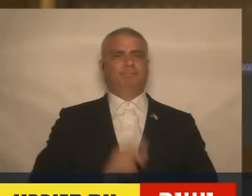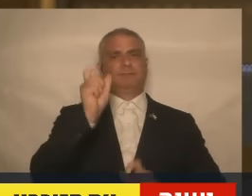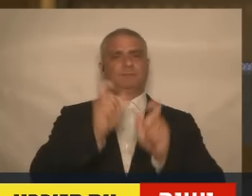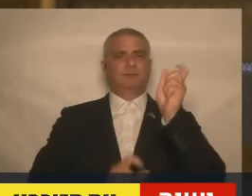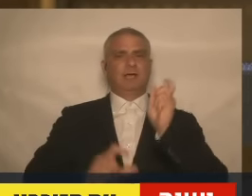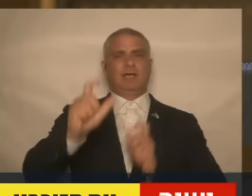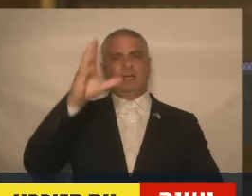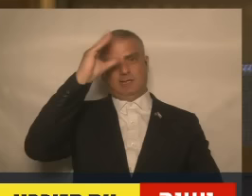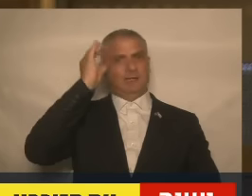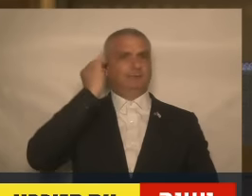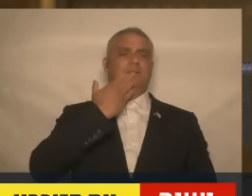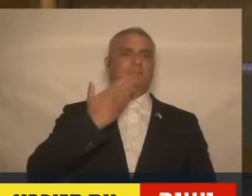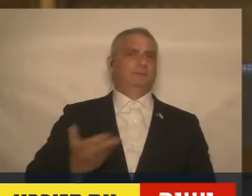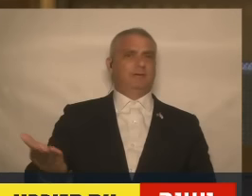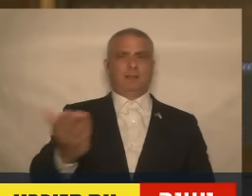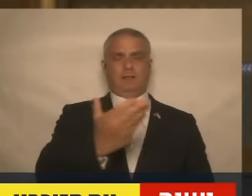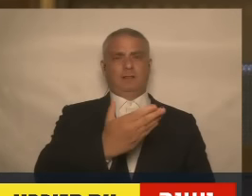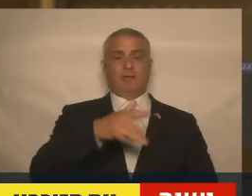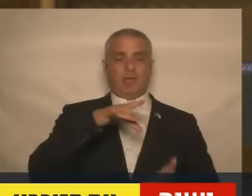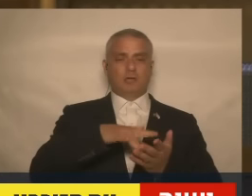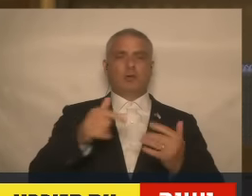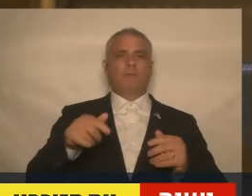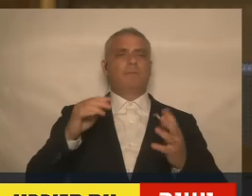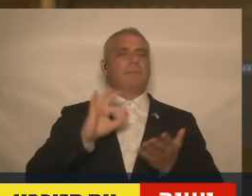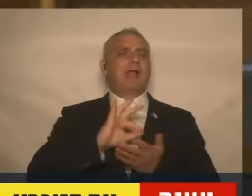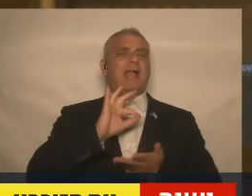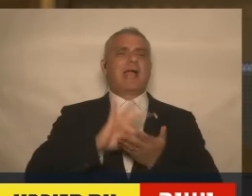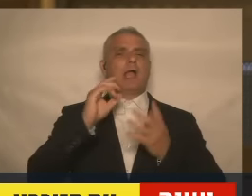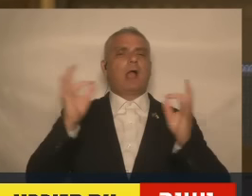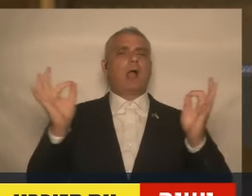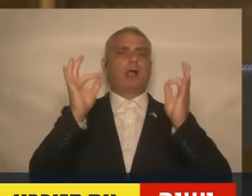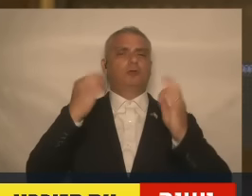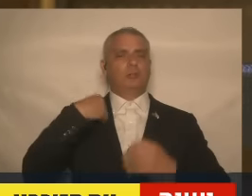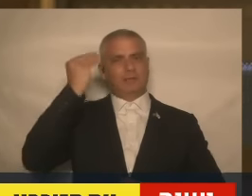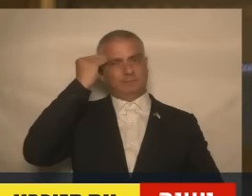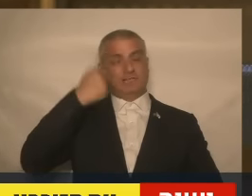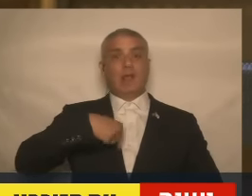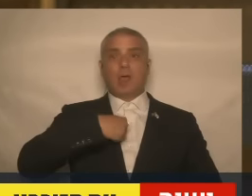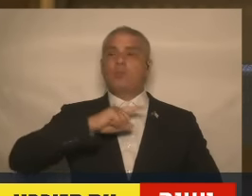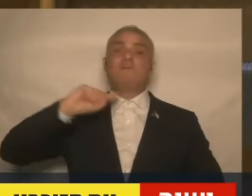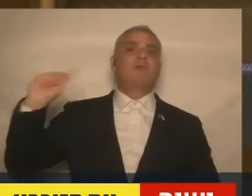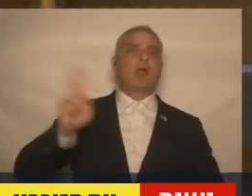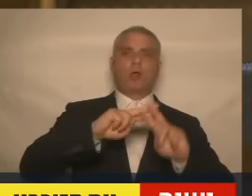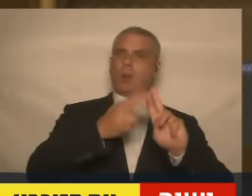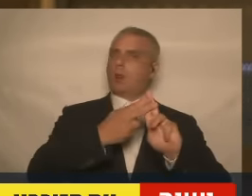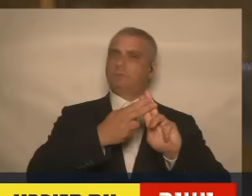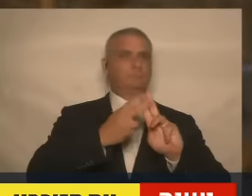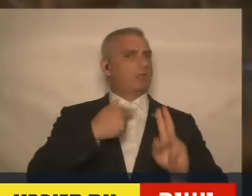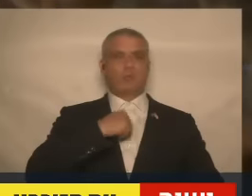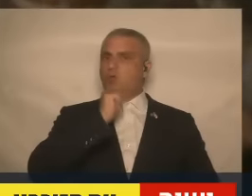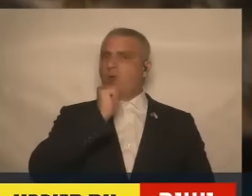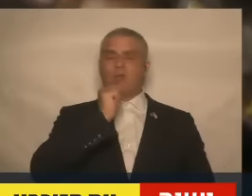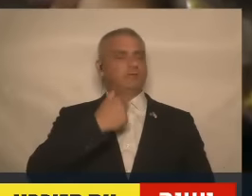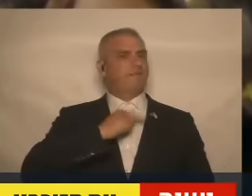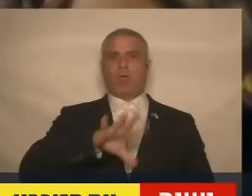אזרחיות ואזרחי ישראל, במעמד הקדוש הזה אני מזכיר לנו ולעולם כולו, מעולם לא רצינו